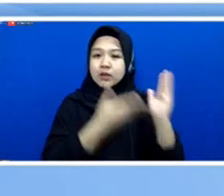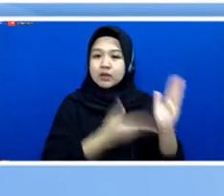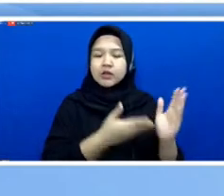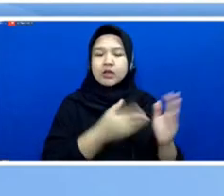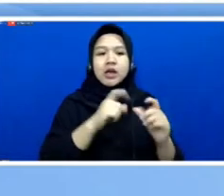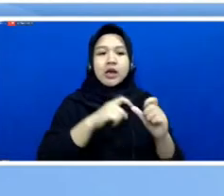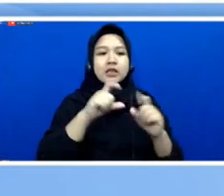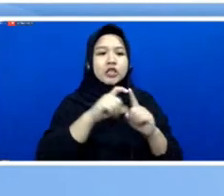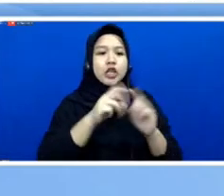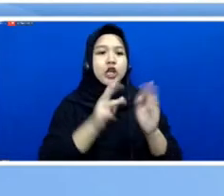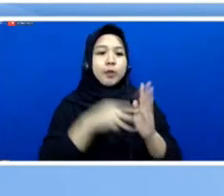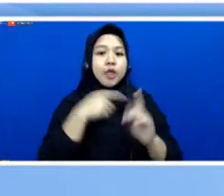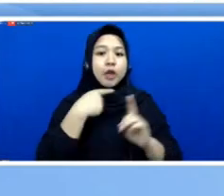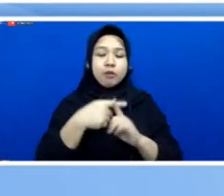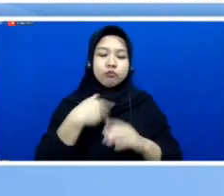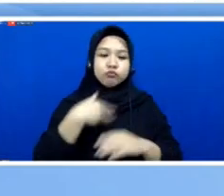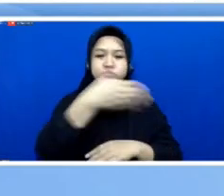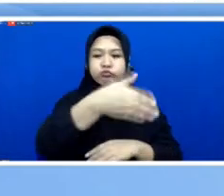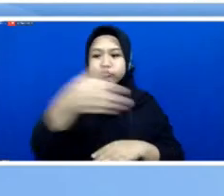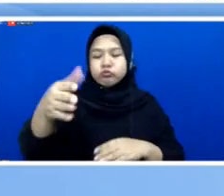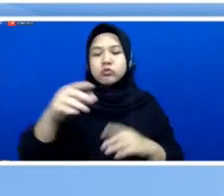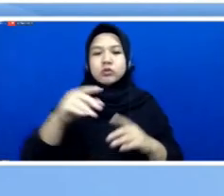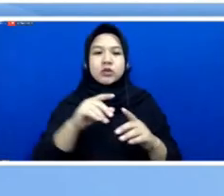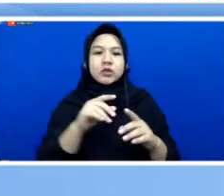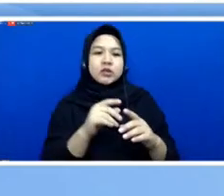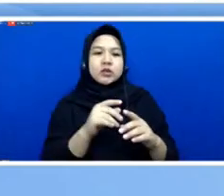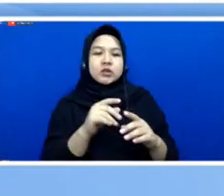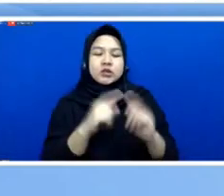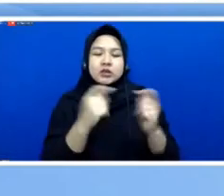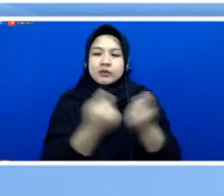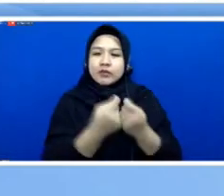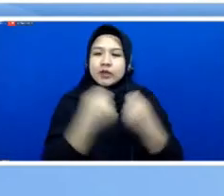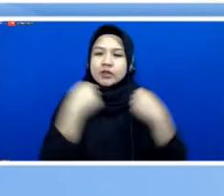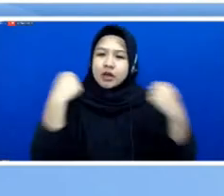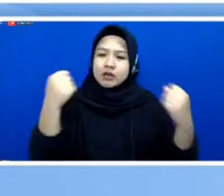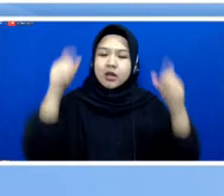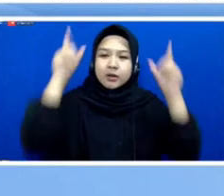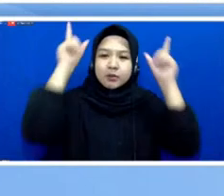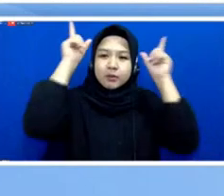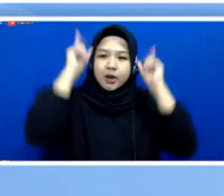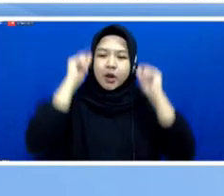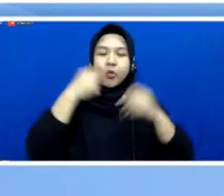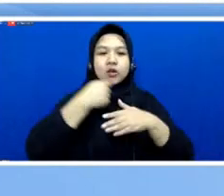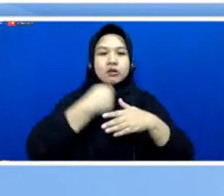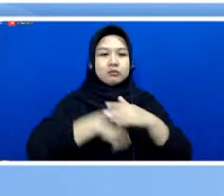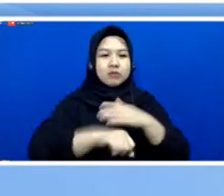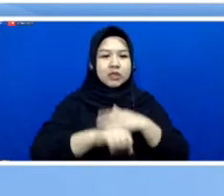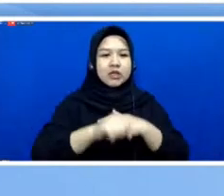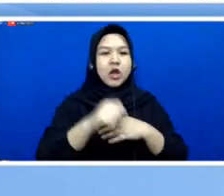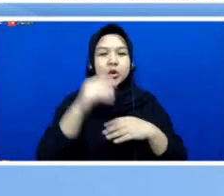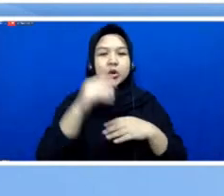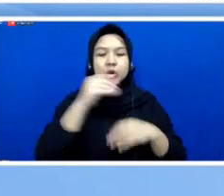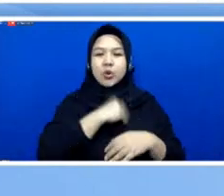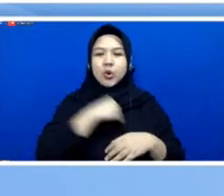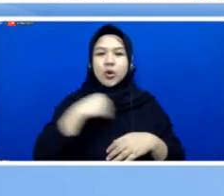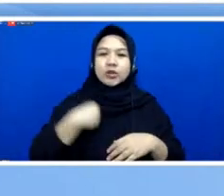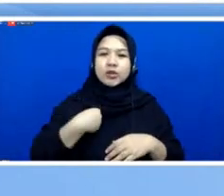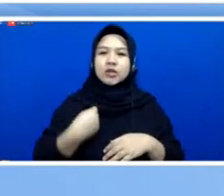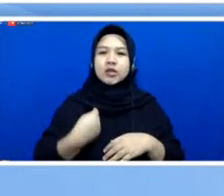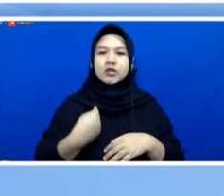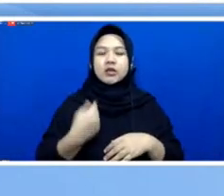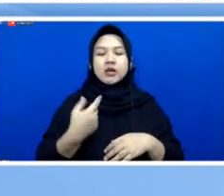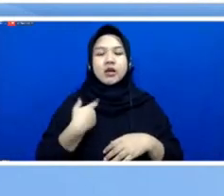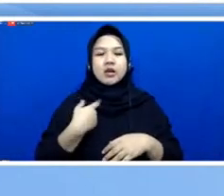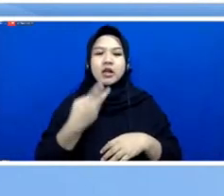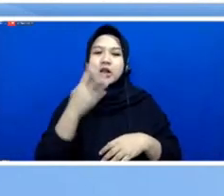tambahan ke puskesmas. Memang SDM-nya profesional kesehatan. Ada perawat, bidan, dokter, ditambah masing-masing 3 dan 2. Jadi ada 5 orang ditambahkan.